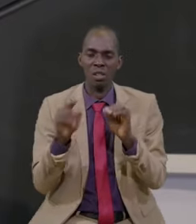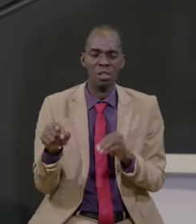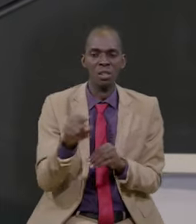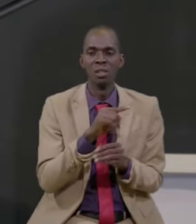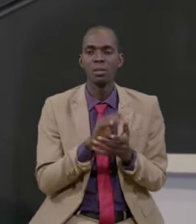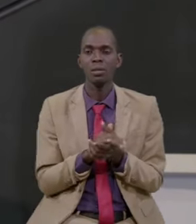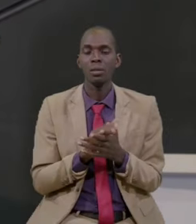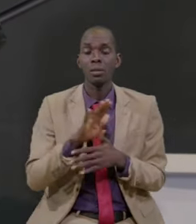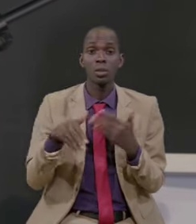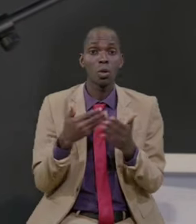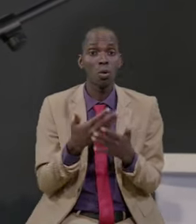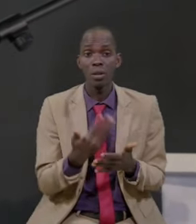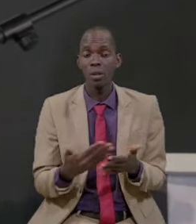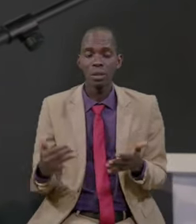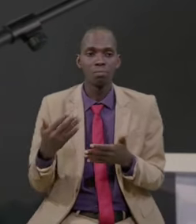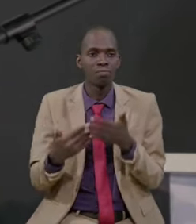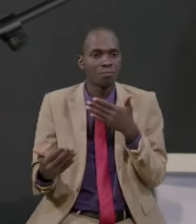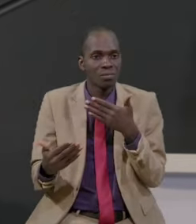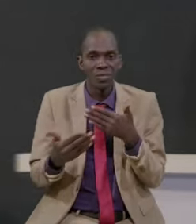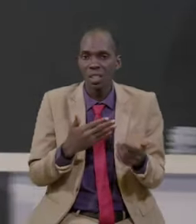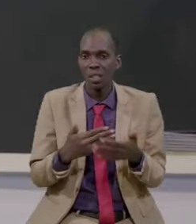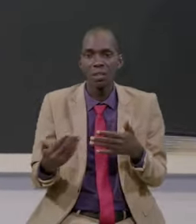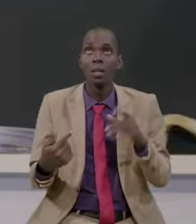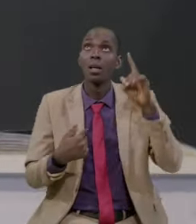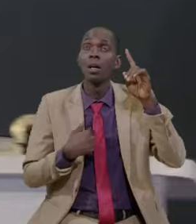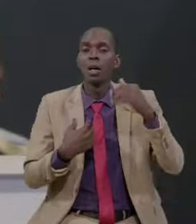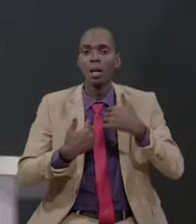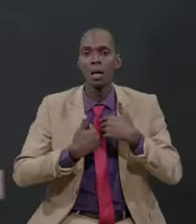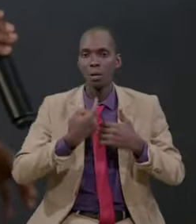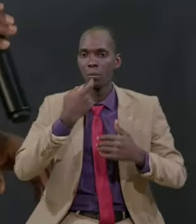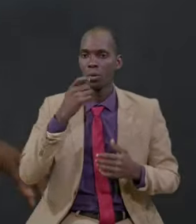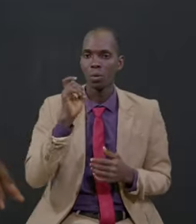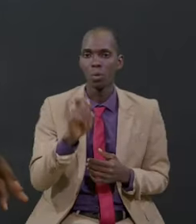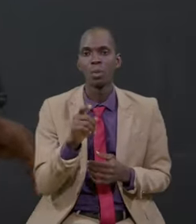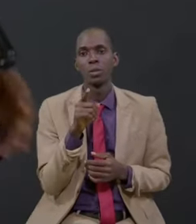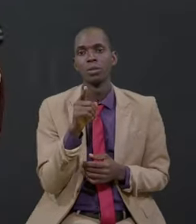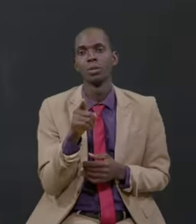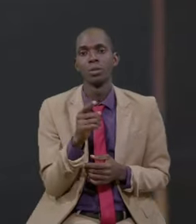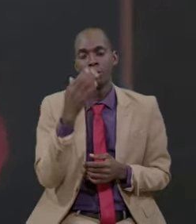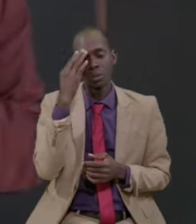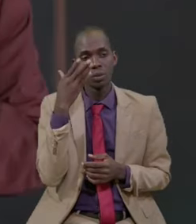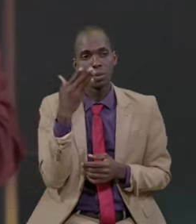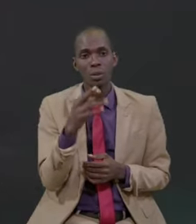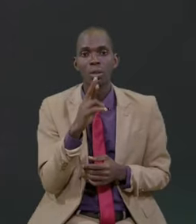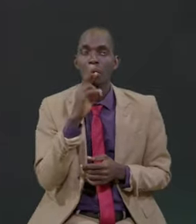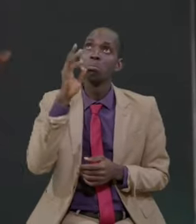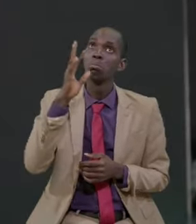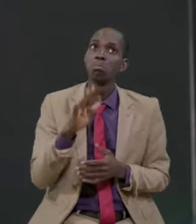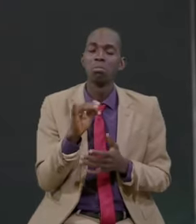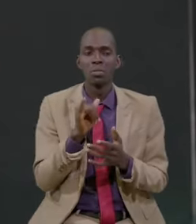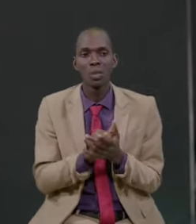tout ce que je vous ai prescrit. Est-ce que vous savez, il y a des prédicateurs qui se